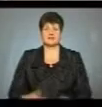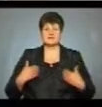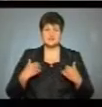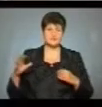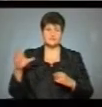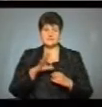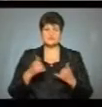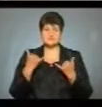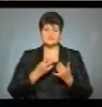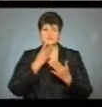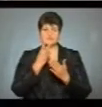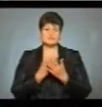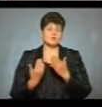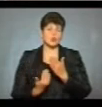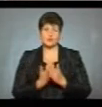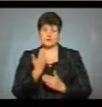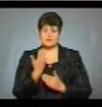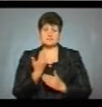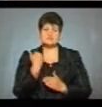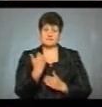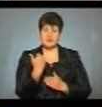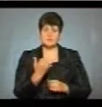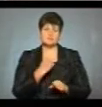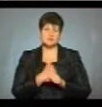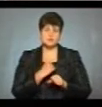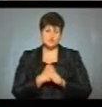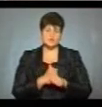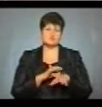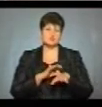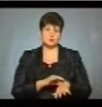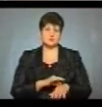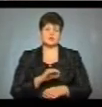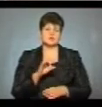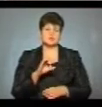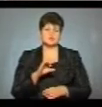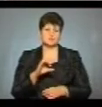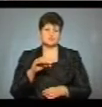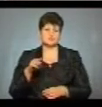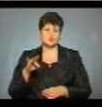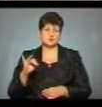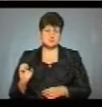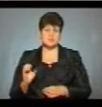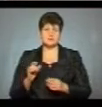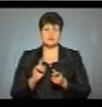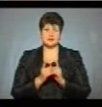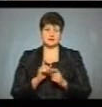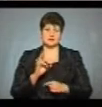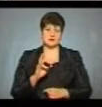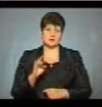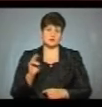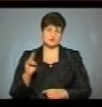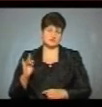Вітаю усіх, хто зараз з нами. Ви дивитеся новини. З вами в студії працюємо я, ведуча Соломія Струс та сурдоперекладачка Надія